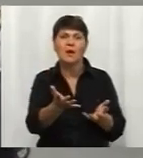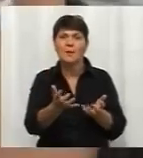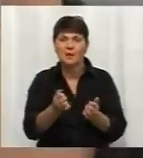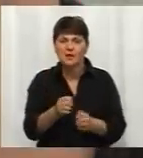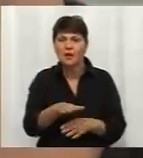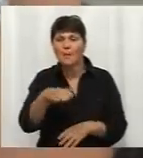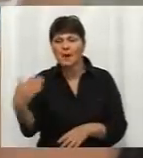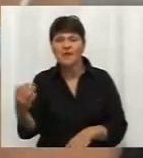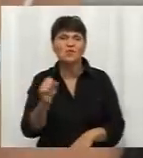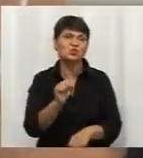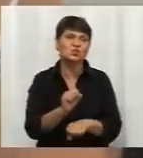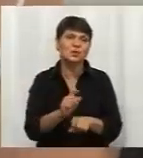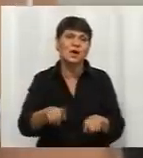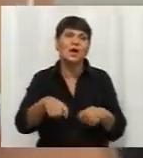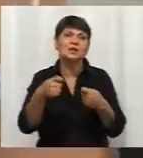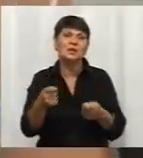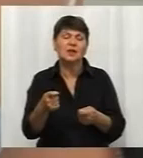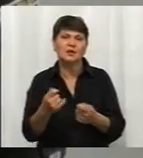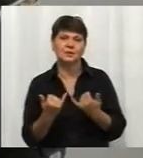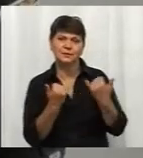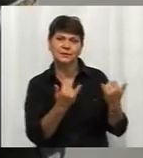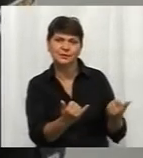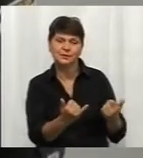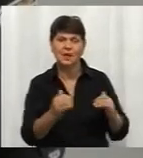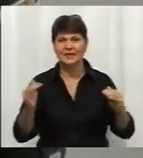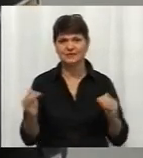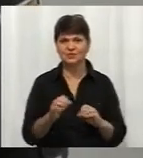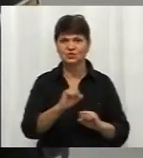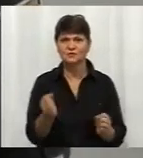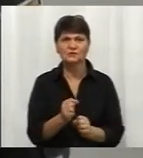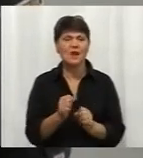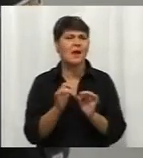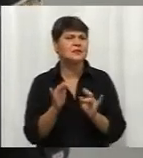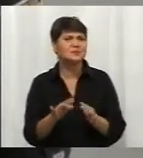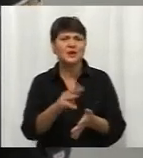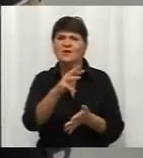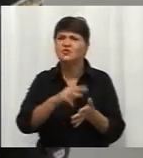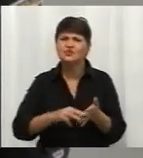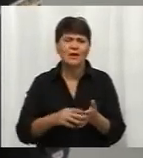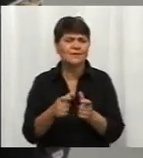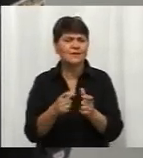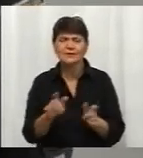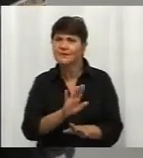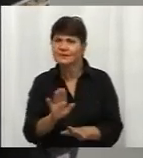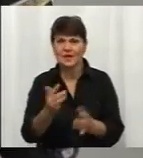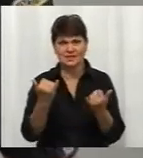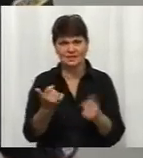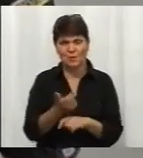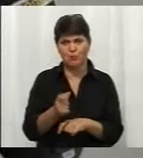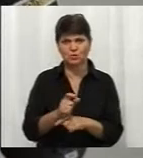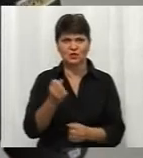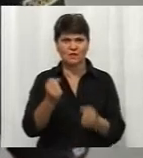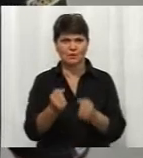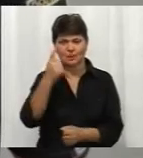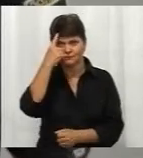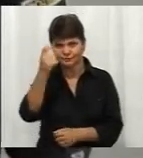вправу, зупинитися, надати перевагу в русі, зменшити швидкість. Діло не в штрафах і не в квитанціях, які ми виписуємо за це. Як ви бачите, сьогодні ми більше водії